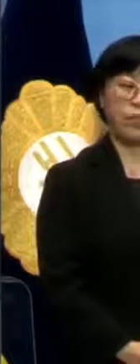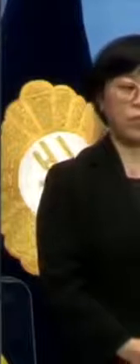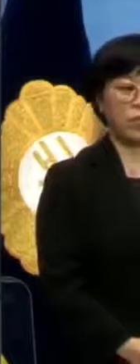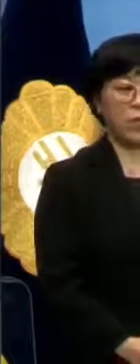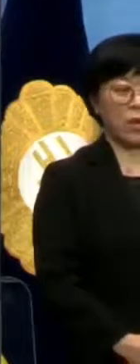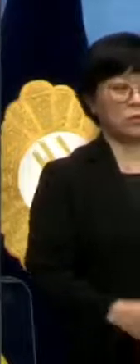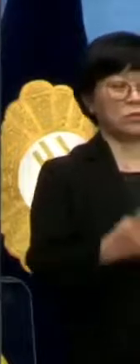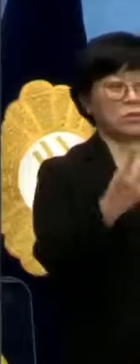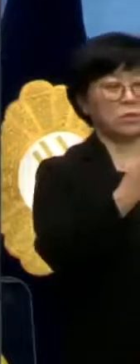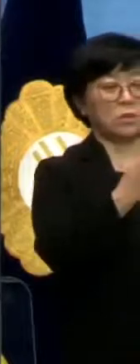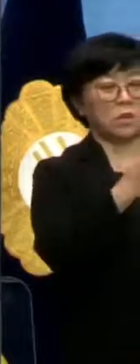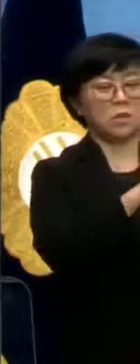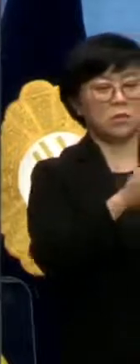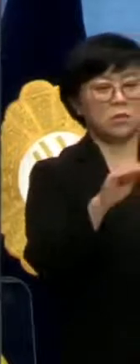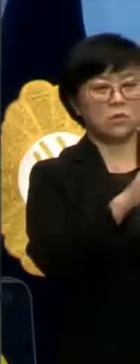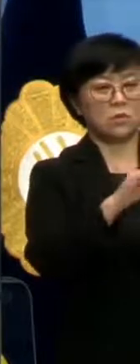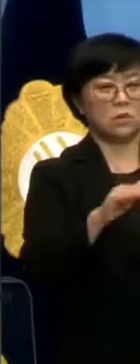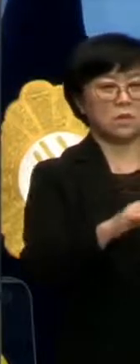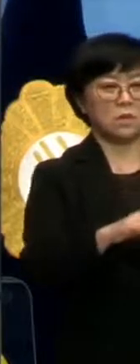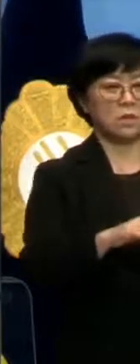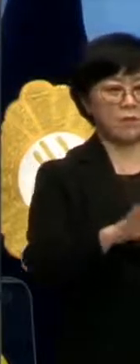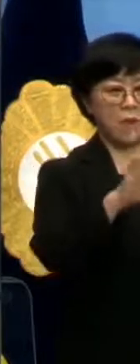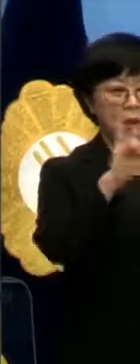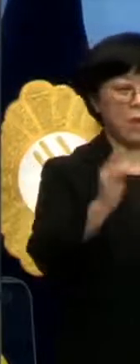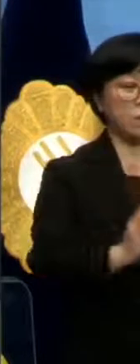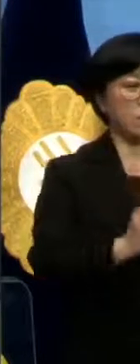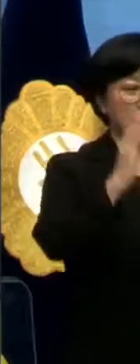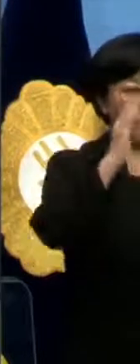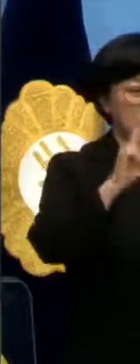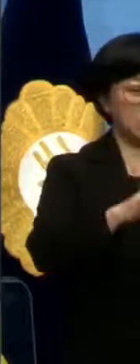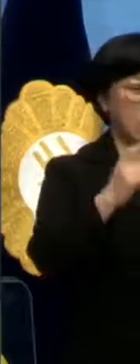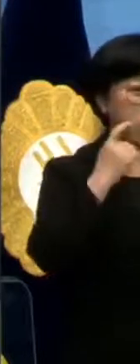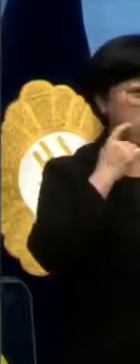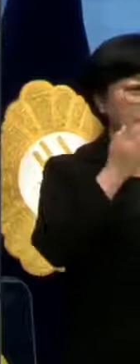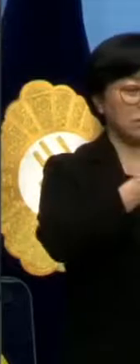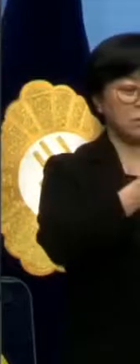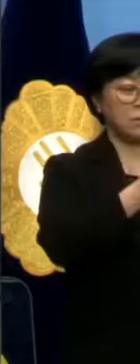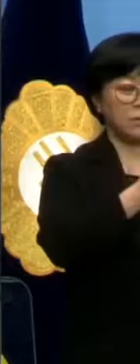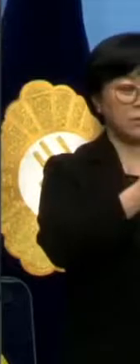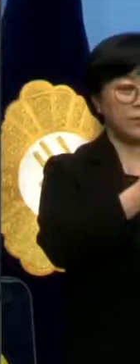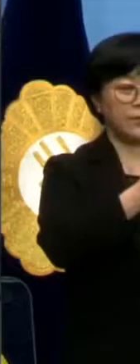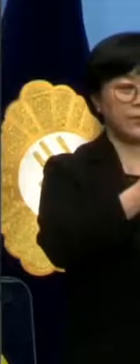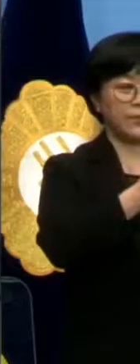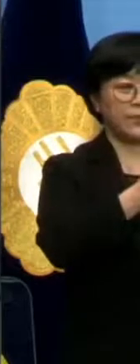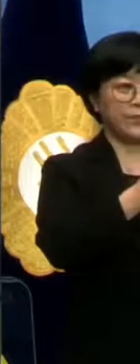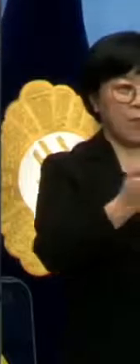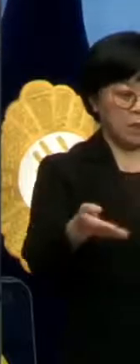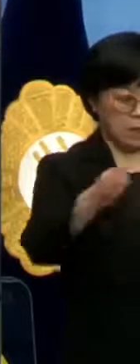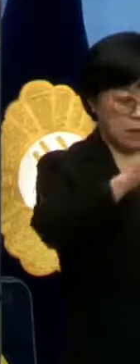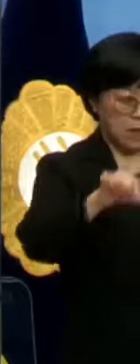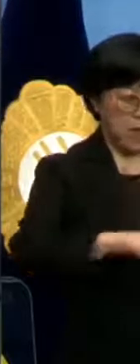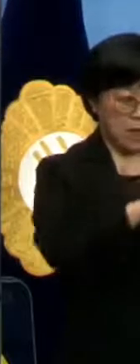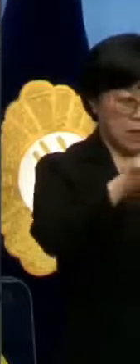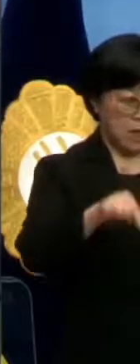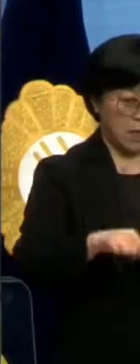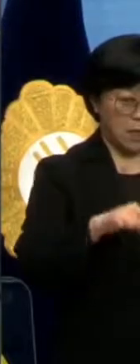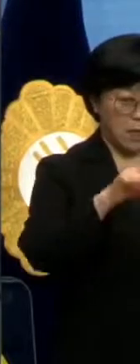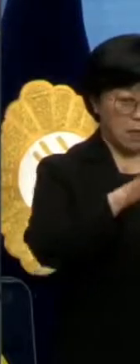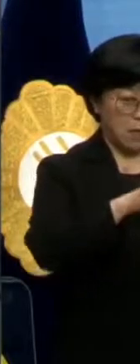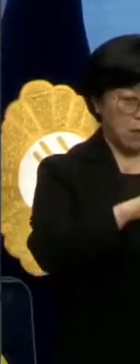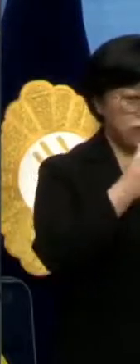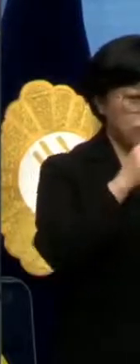둘째의 기준치 18배 초 바라는 것도 가짜 뉴스 입니다 시설 내부에 고인 물과